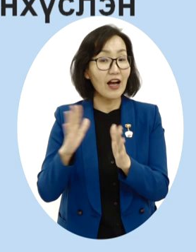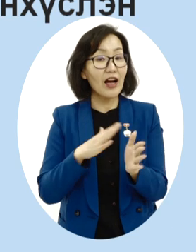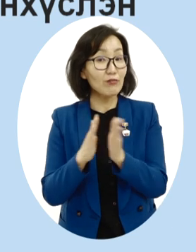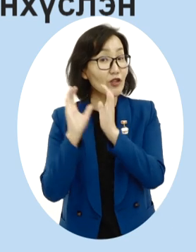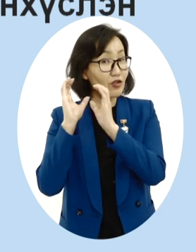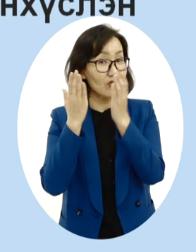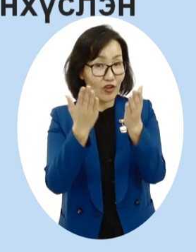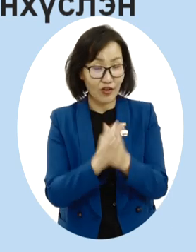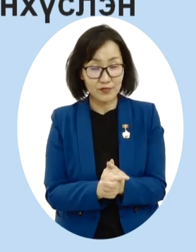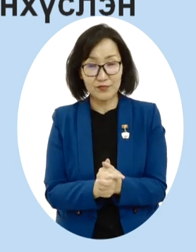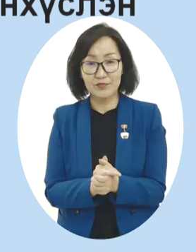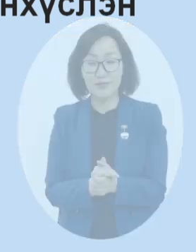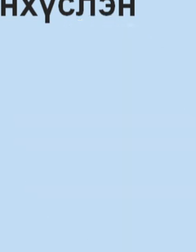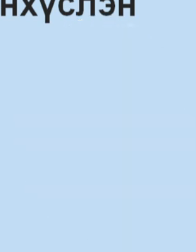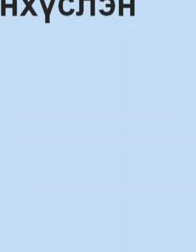хамтдаа сонсцгоё.